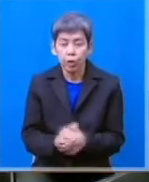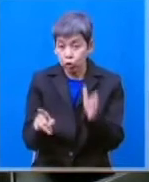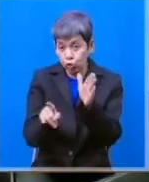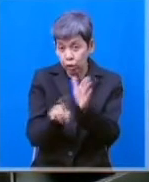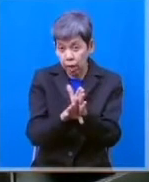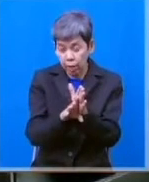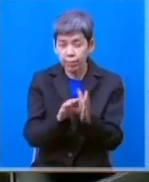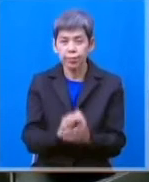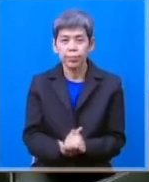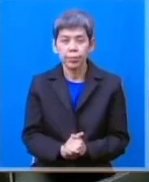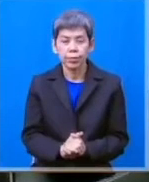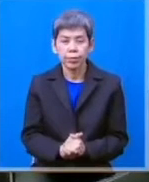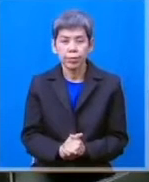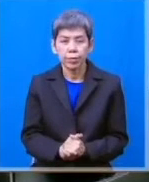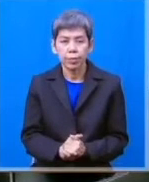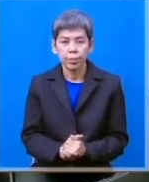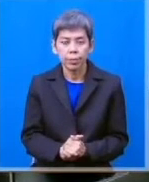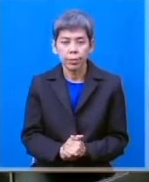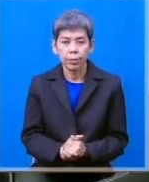ก็